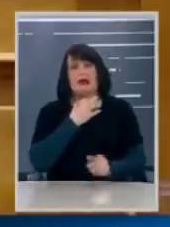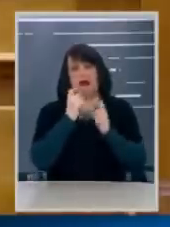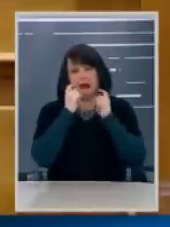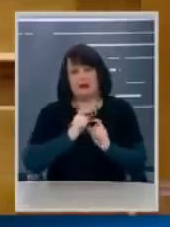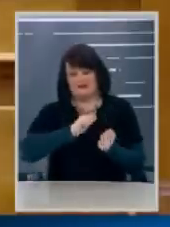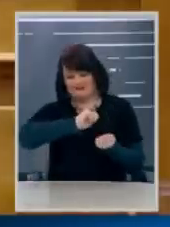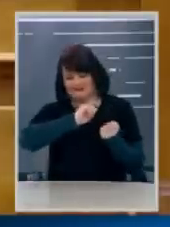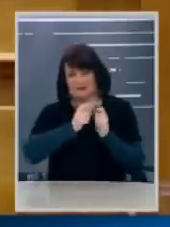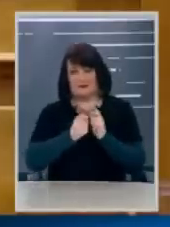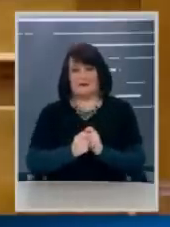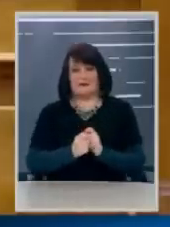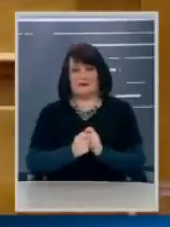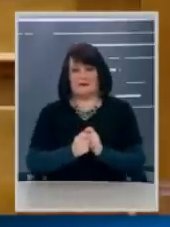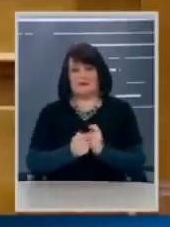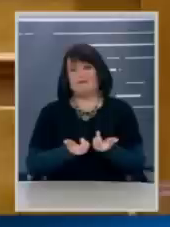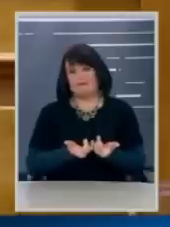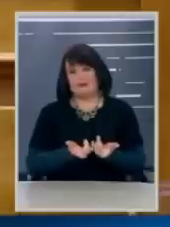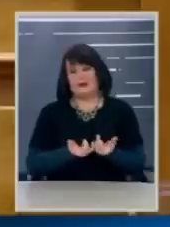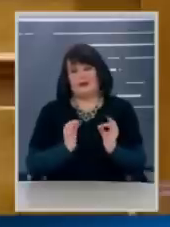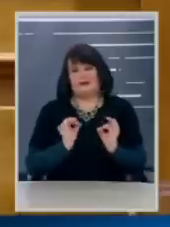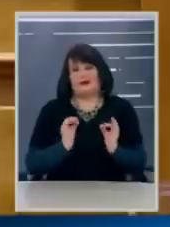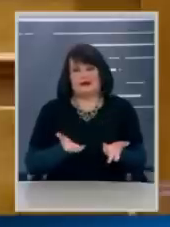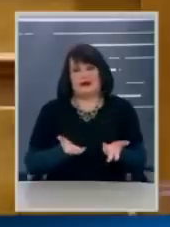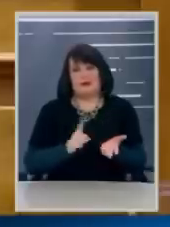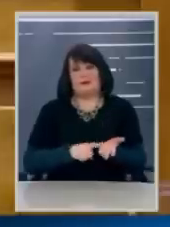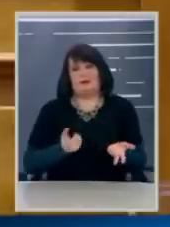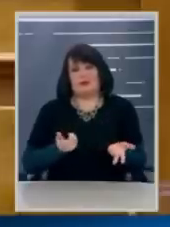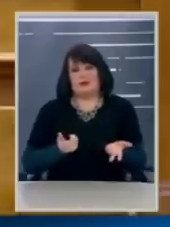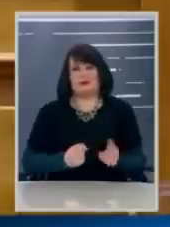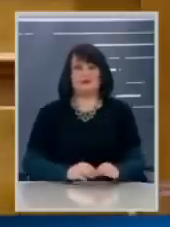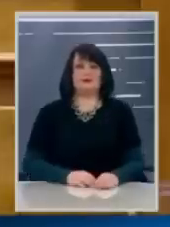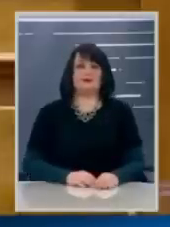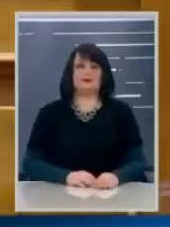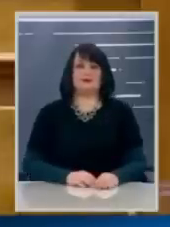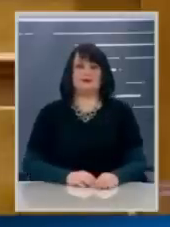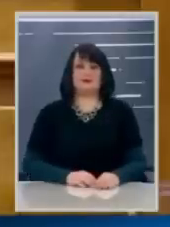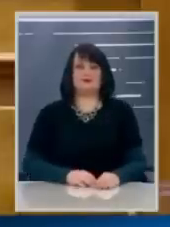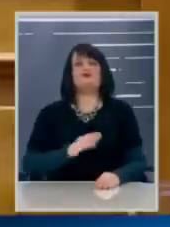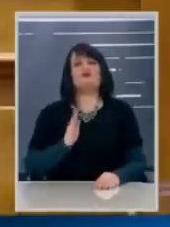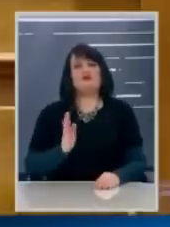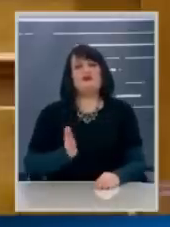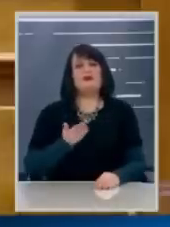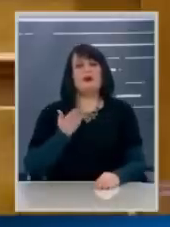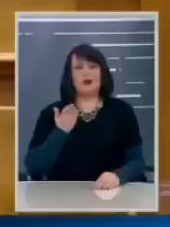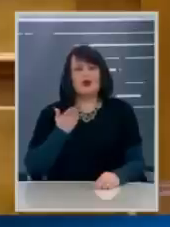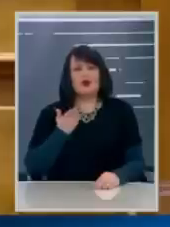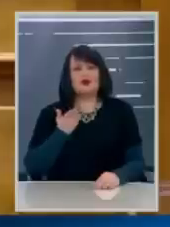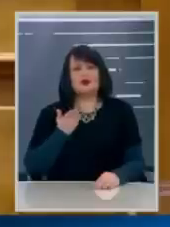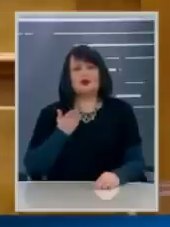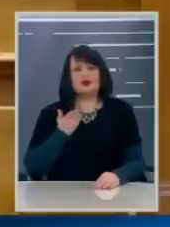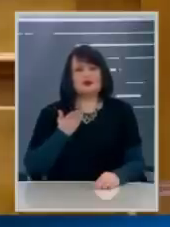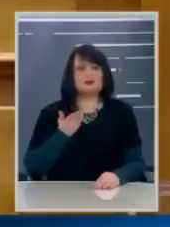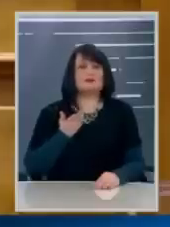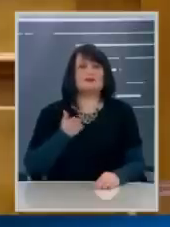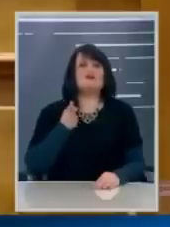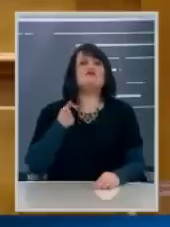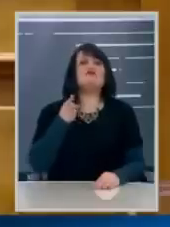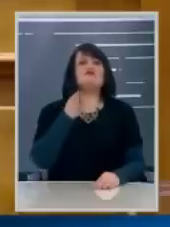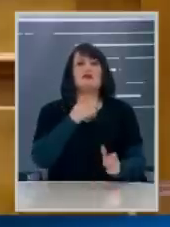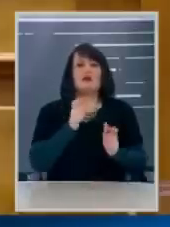αλλάξει εκ των πραγμάτων. Όπου γυρίζω λοιπόν, ιδιαίτερα ανά την